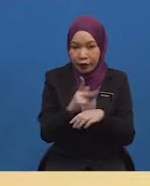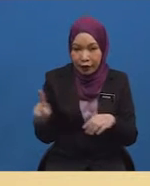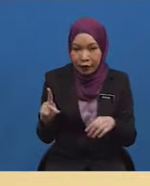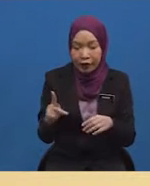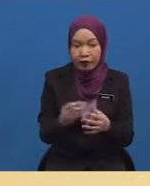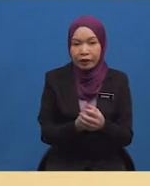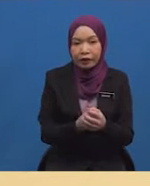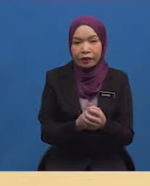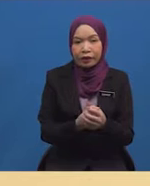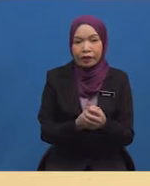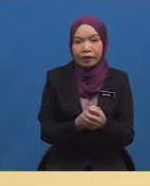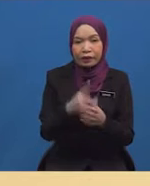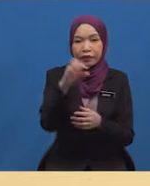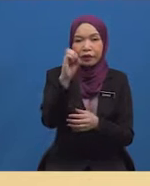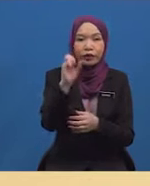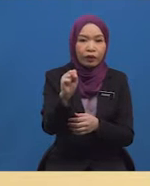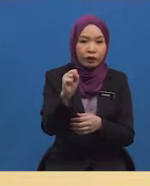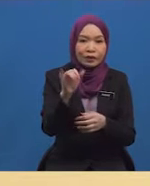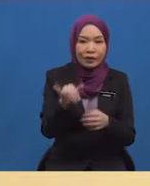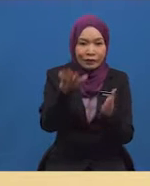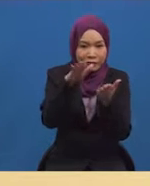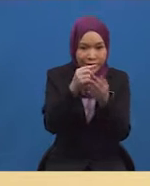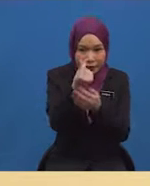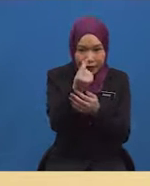untuk memajukan kawasan ini.